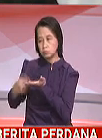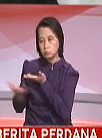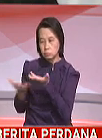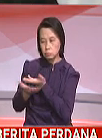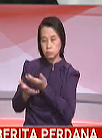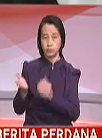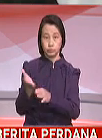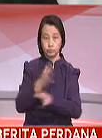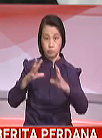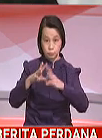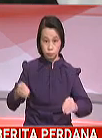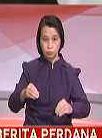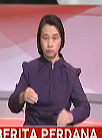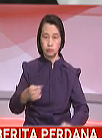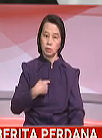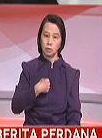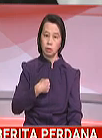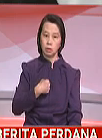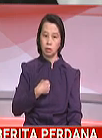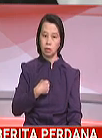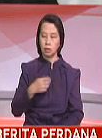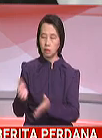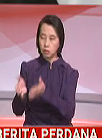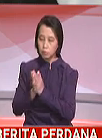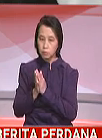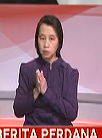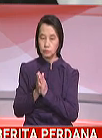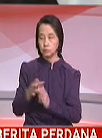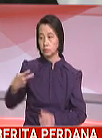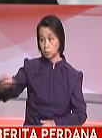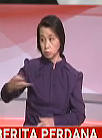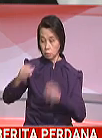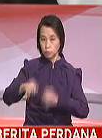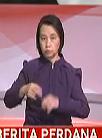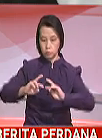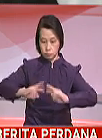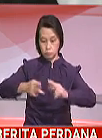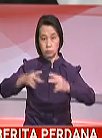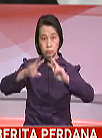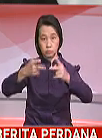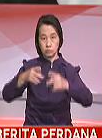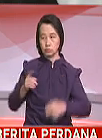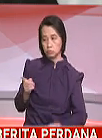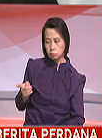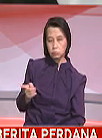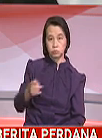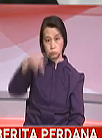sebelum selesai, saya habis meminta supaya kita dapat tingkatkan. Dia kata,